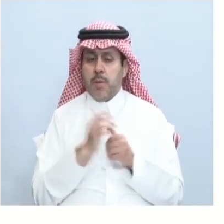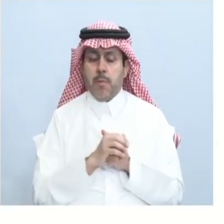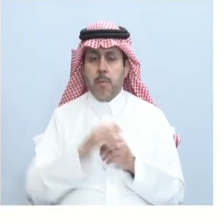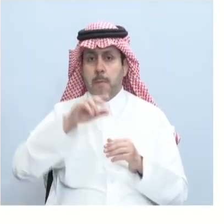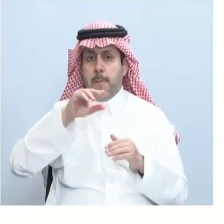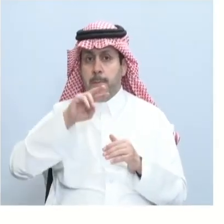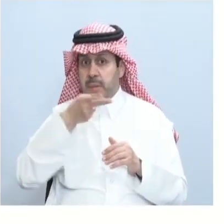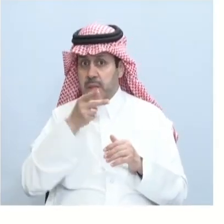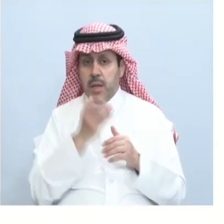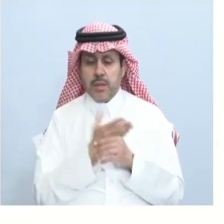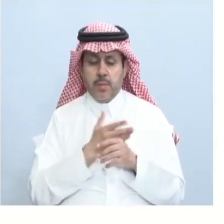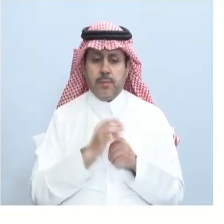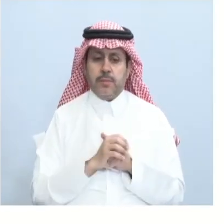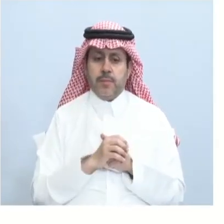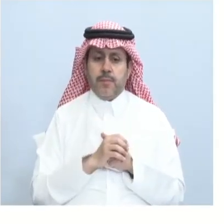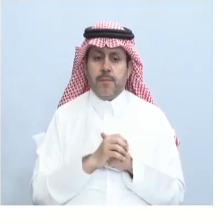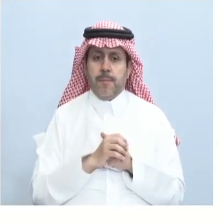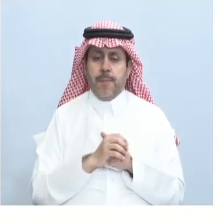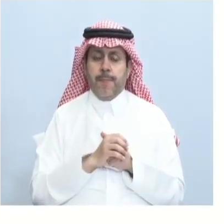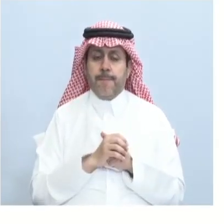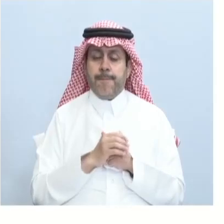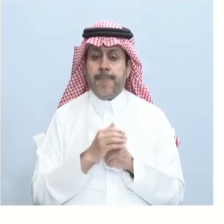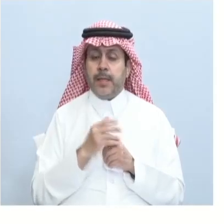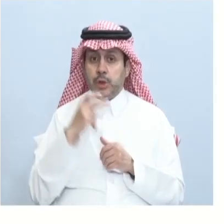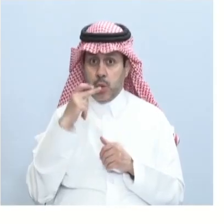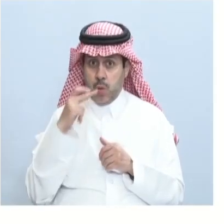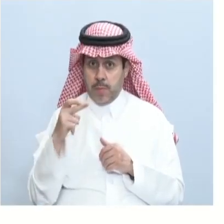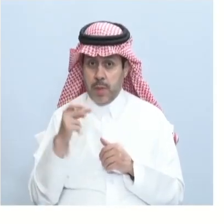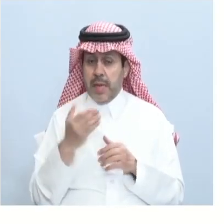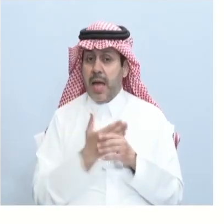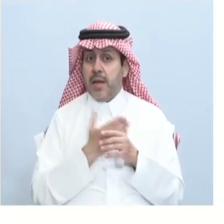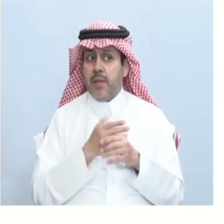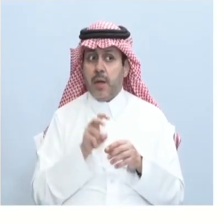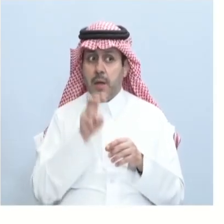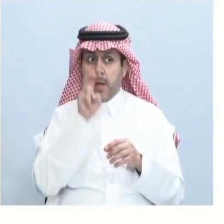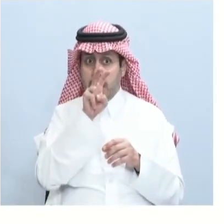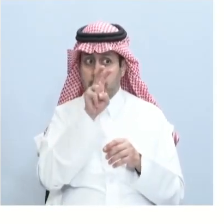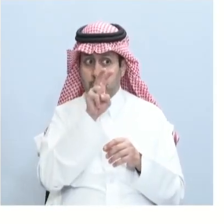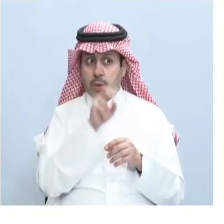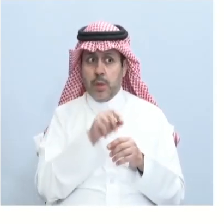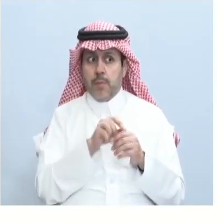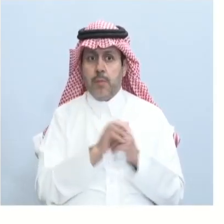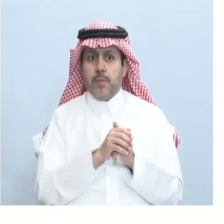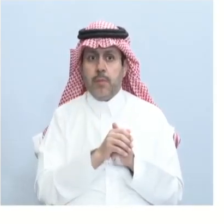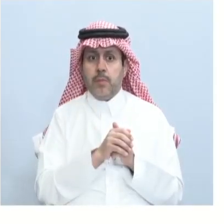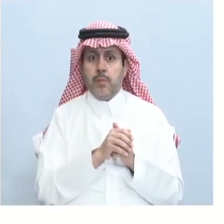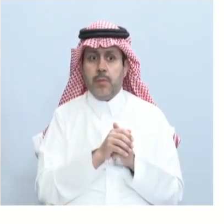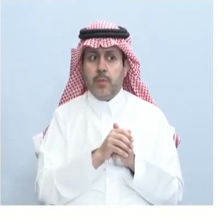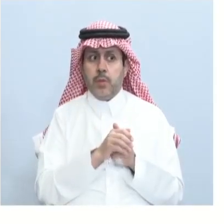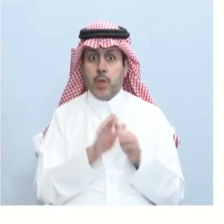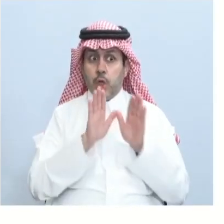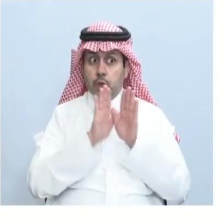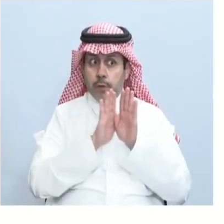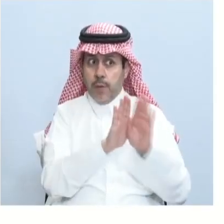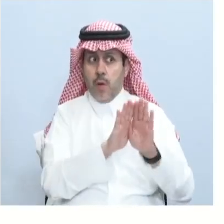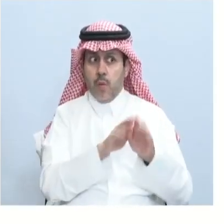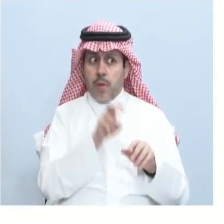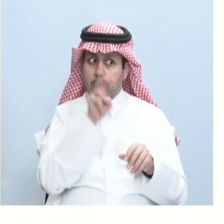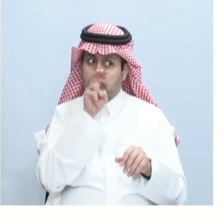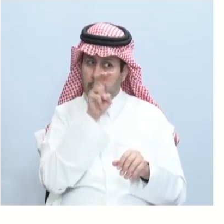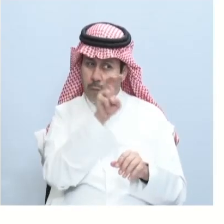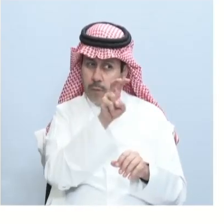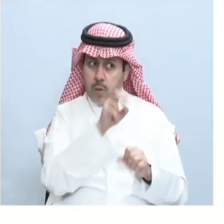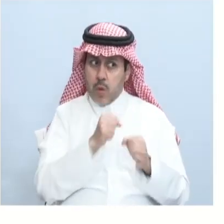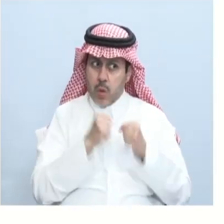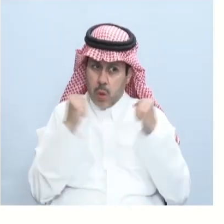ذلك نقول السبب في ذلك لان الذي يمد بصره انما يدفعه الى ذلك